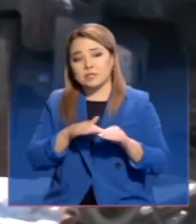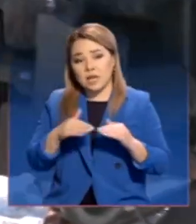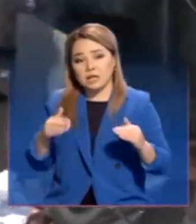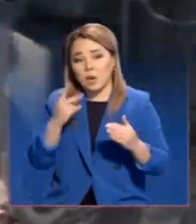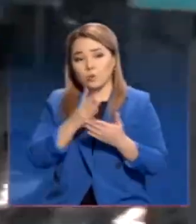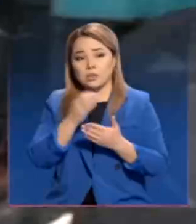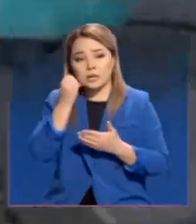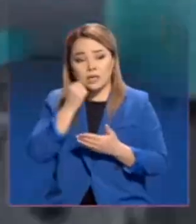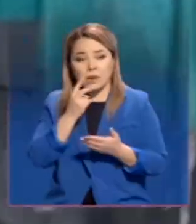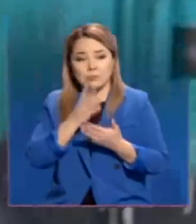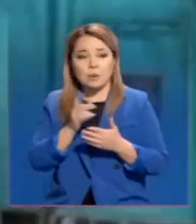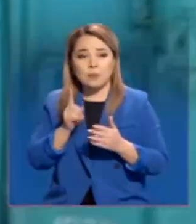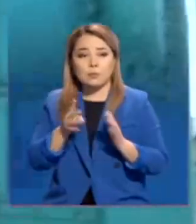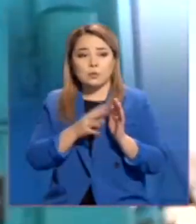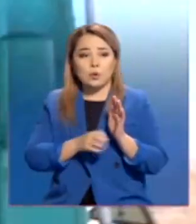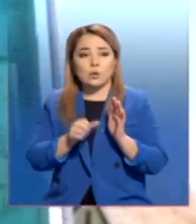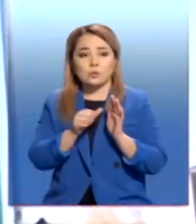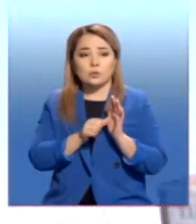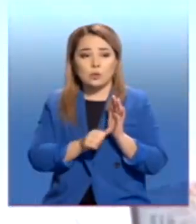Мысалы, мына вагон